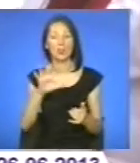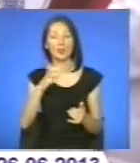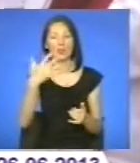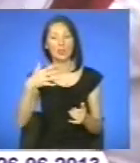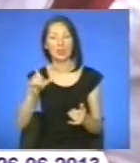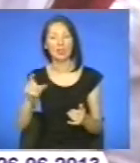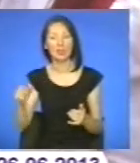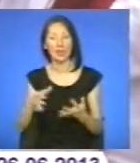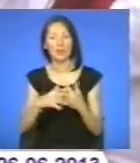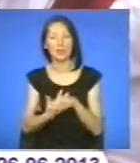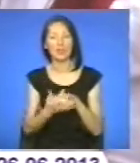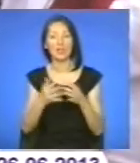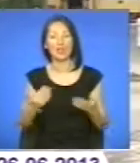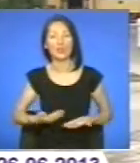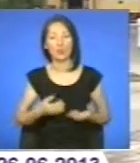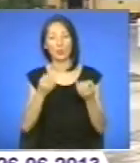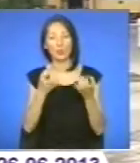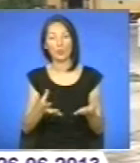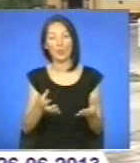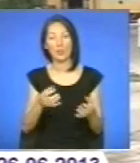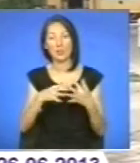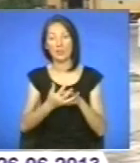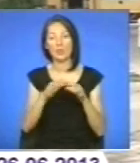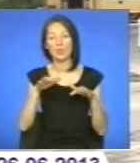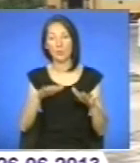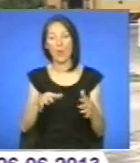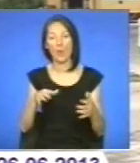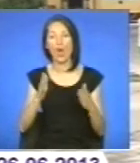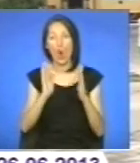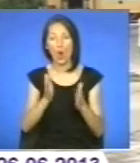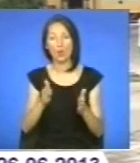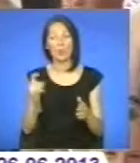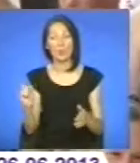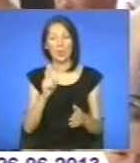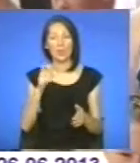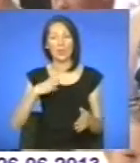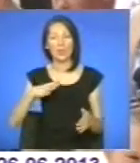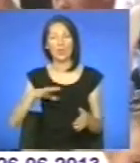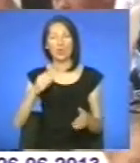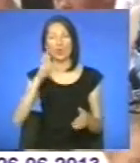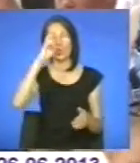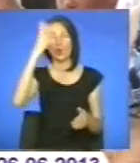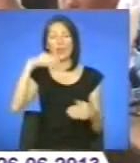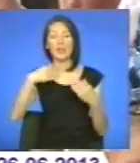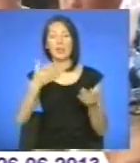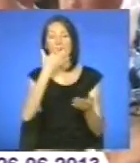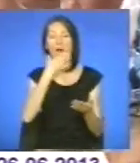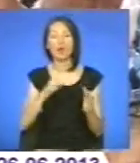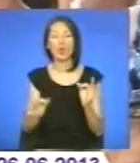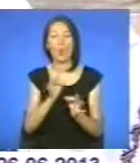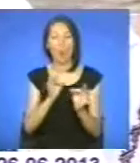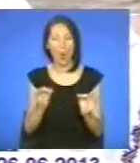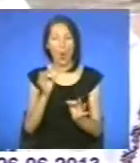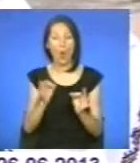живуть простими сільськими справами, городами, господарством, надії на те, що Господь дасть їм гарну погоду, урожай та